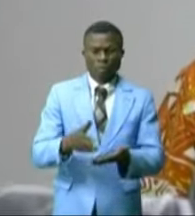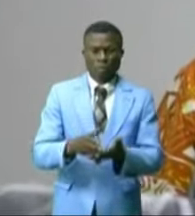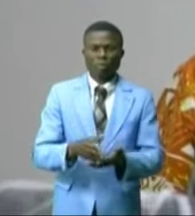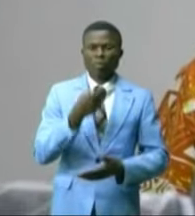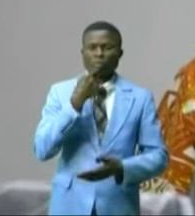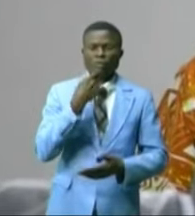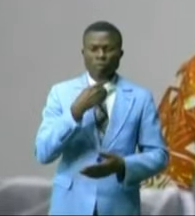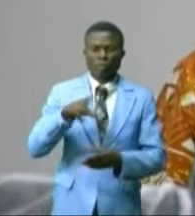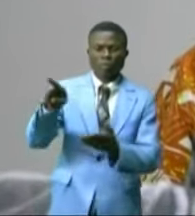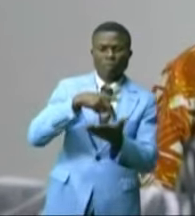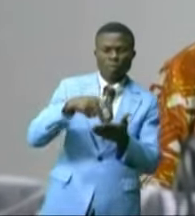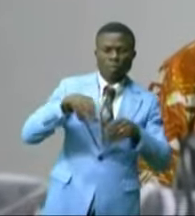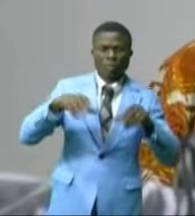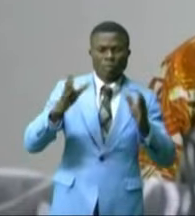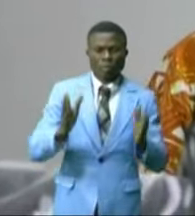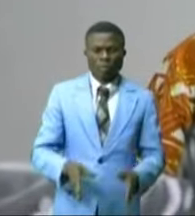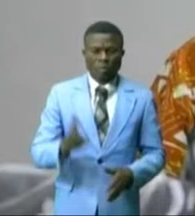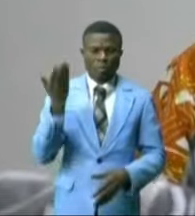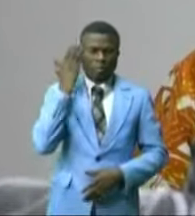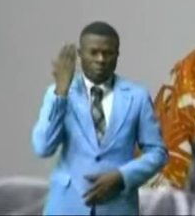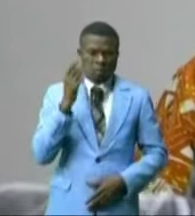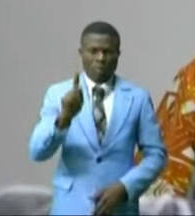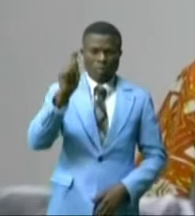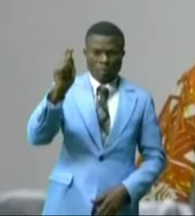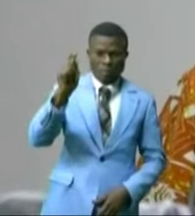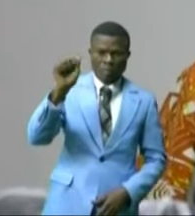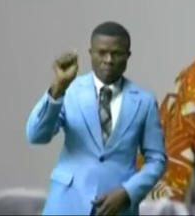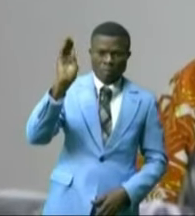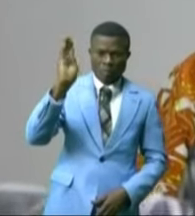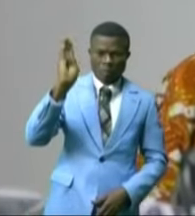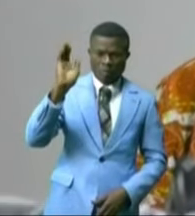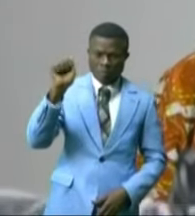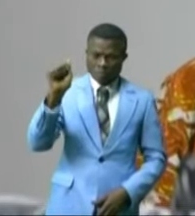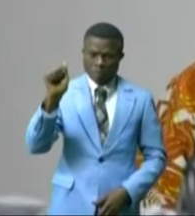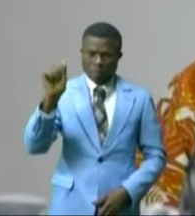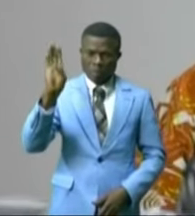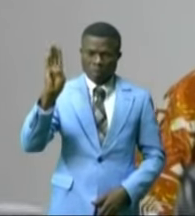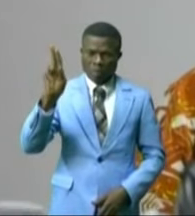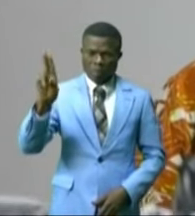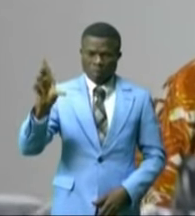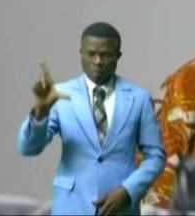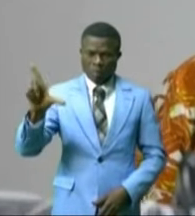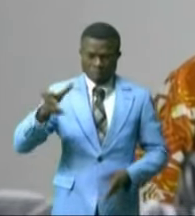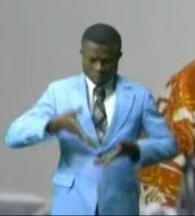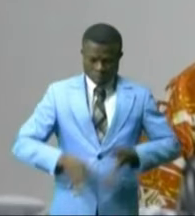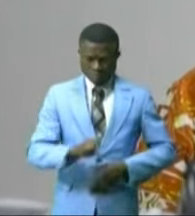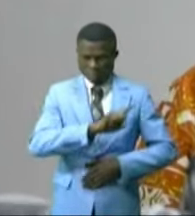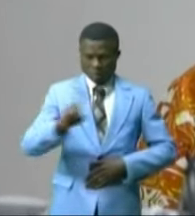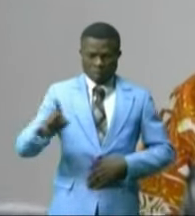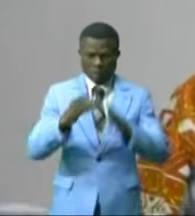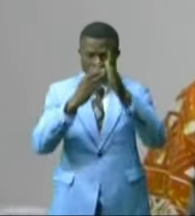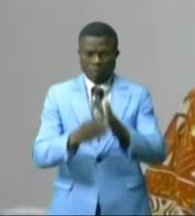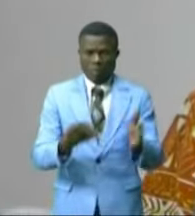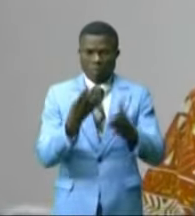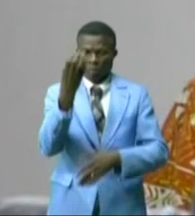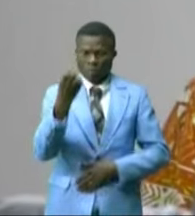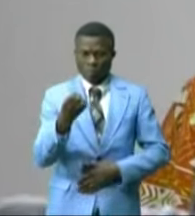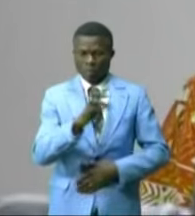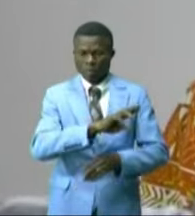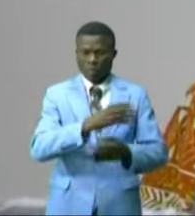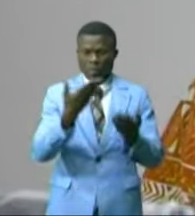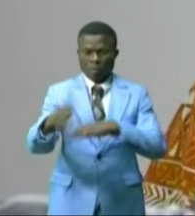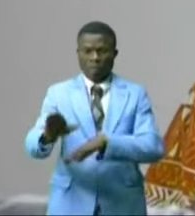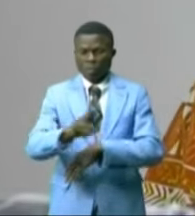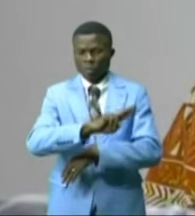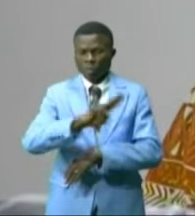de la rumba congolaise Taboulaye Rouchereau, né en 1940 et mort en